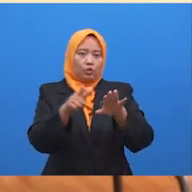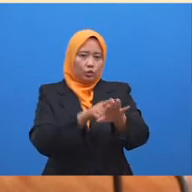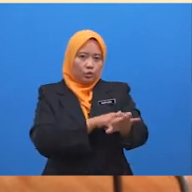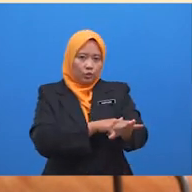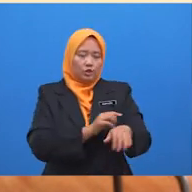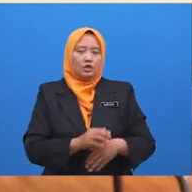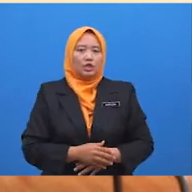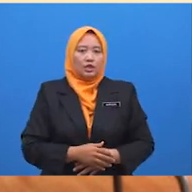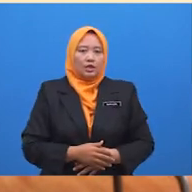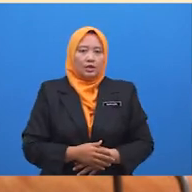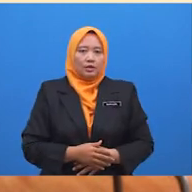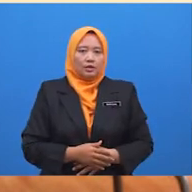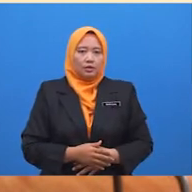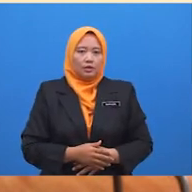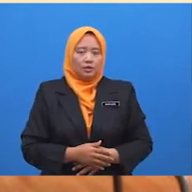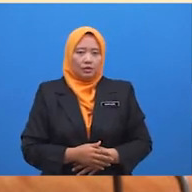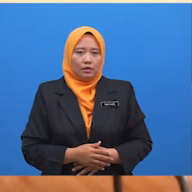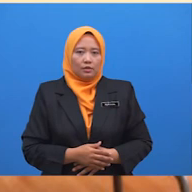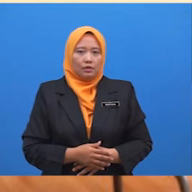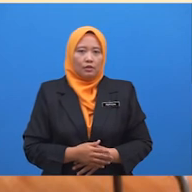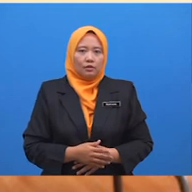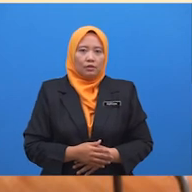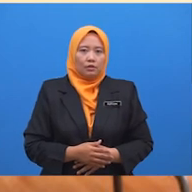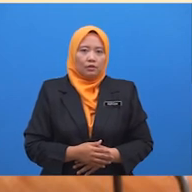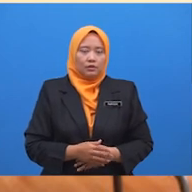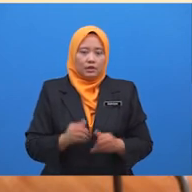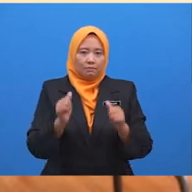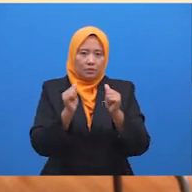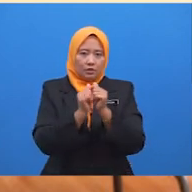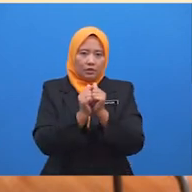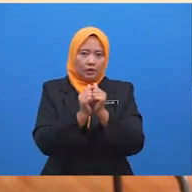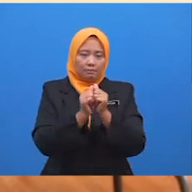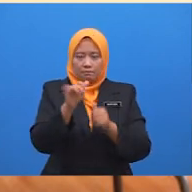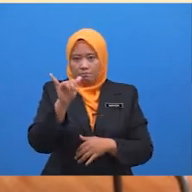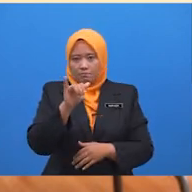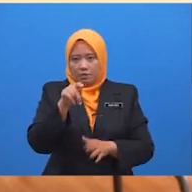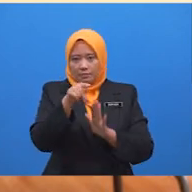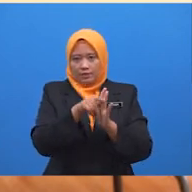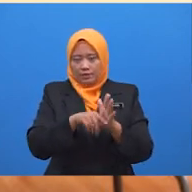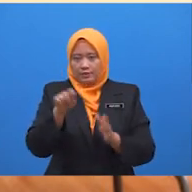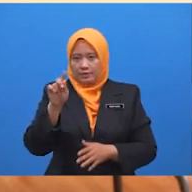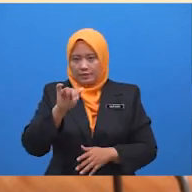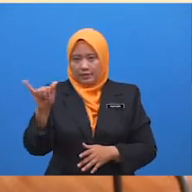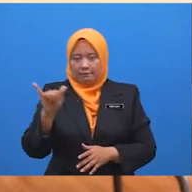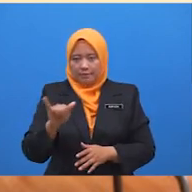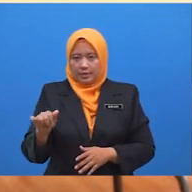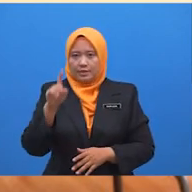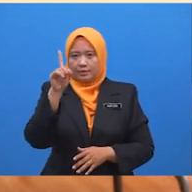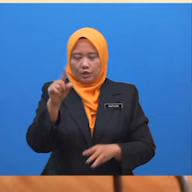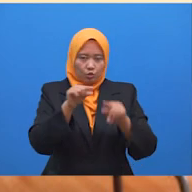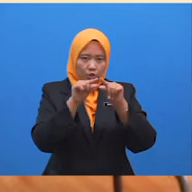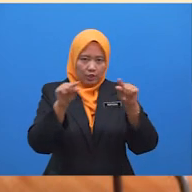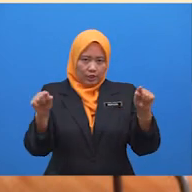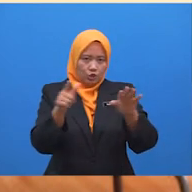rapat dengan tajuk persamaan bagi satu garis lurus. Murid-murid boleh membuat ulang